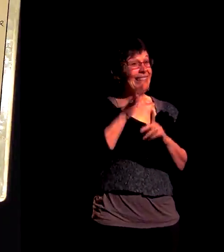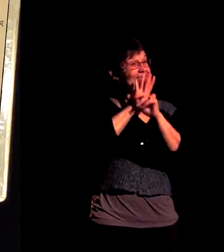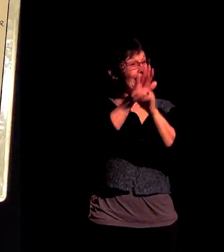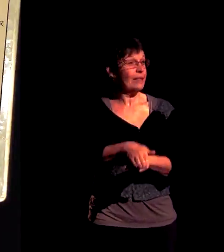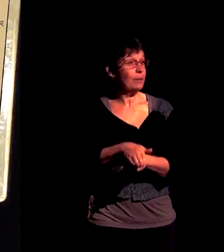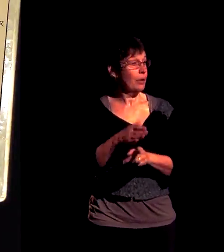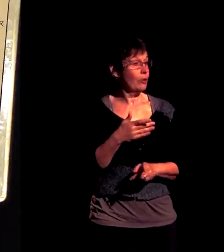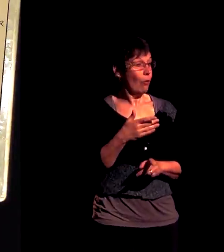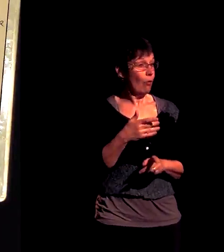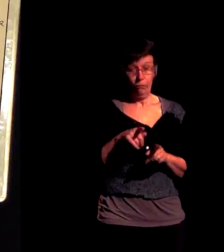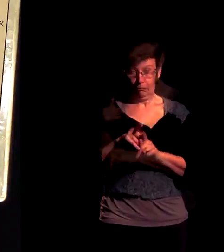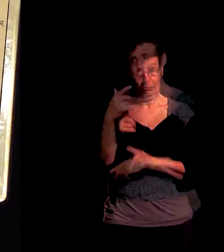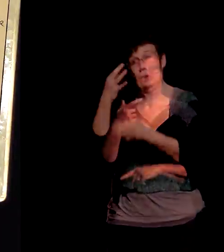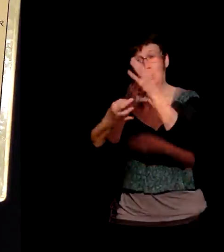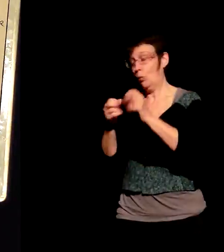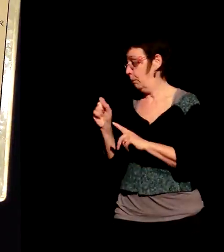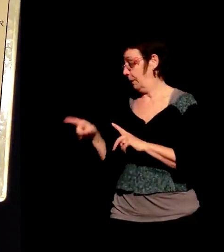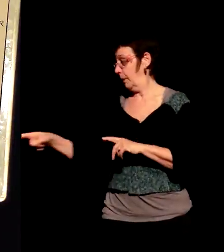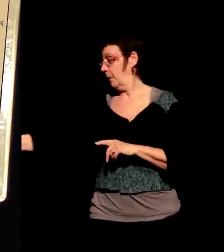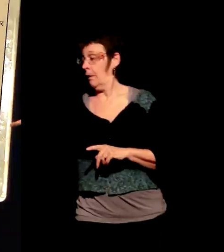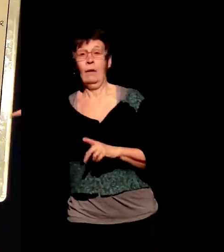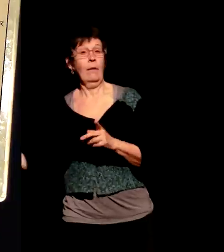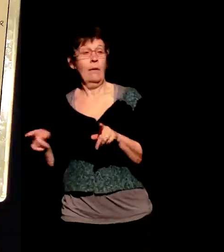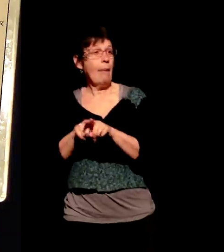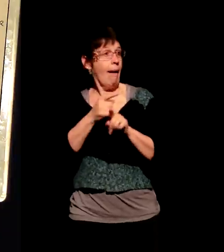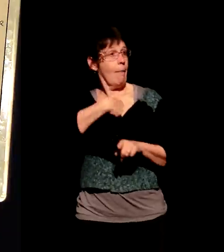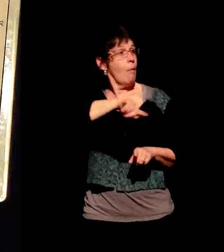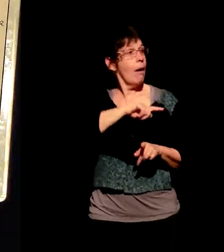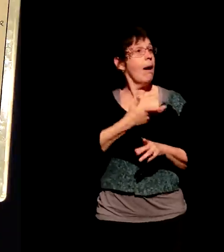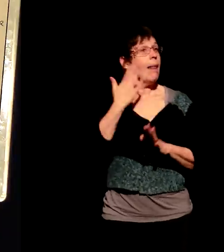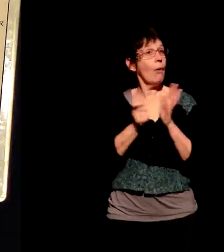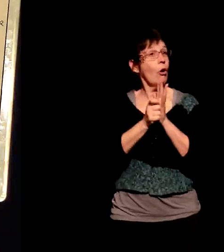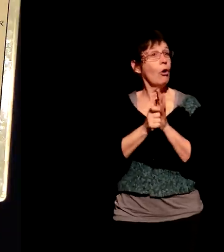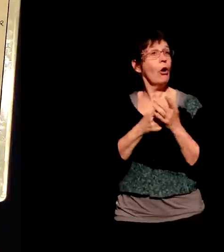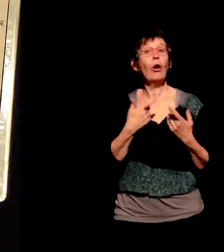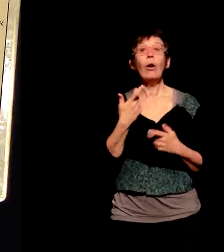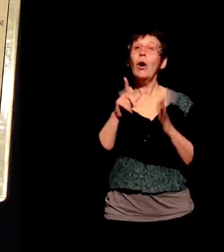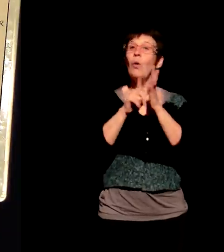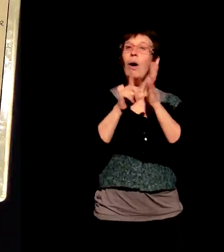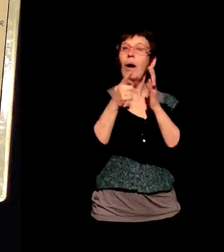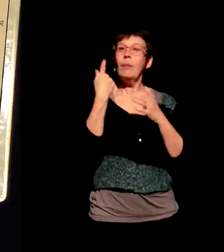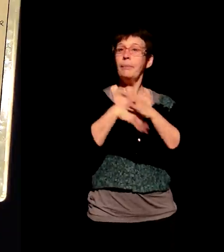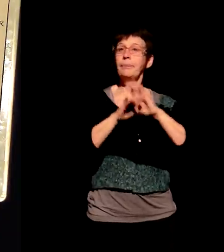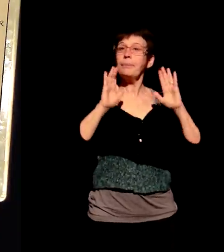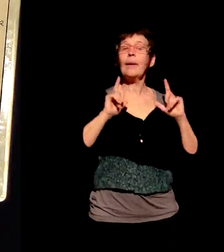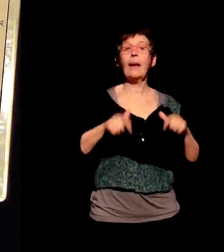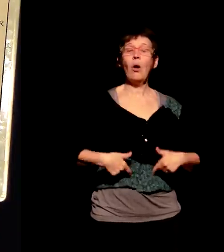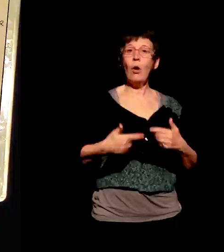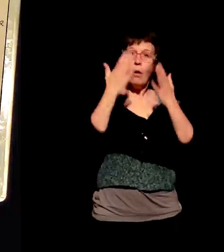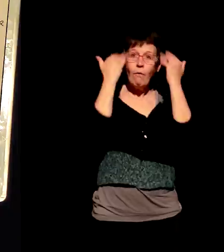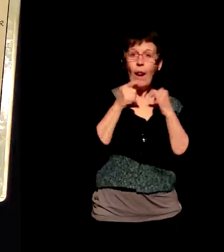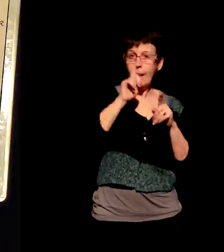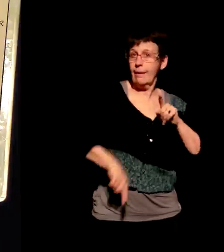en fait, c'était le même genre de discours que moi ou mes amis, on avait pu tenir au moment de la loi sur le voile à l'école. Parce qu'on disait, mais non, les filles voilées